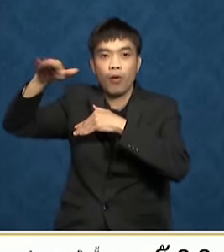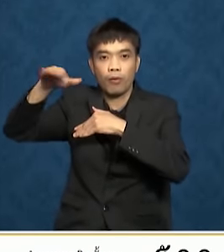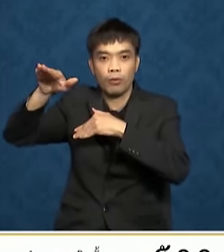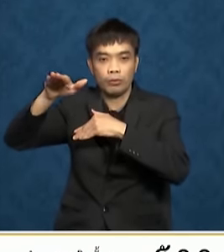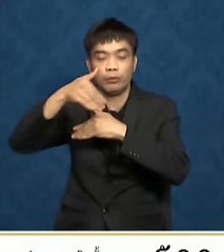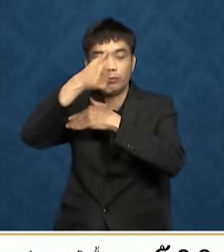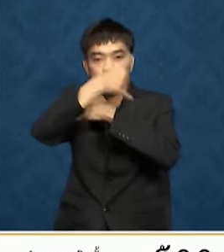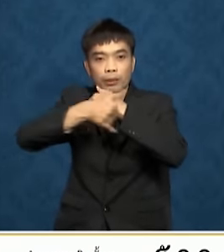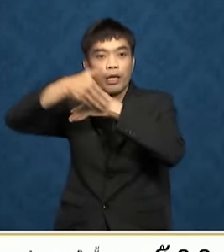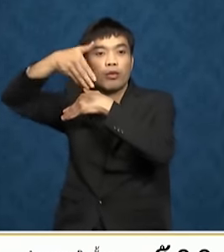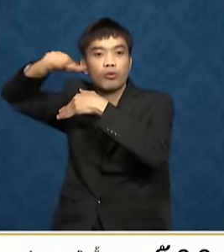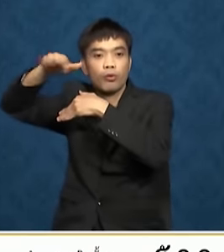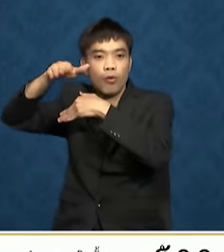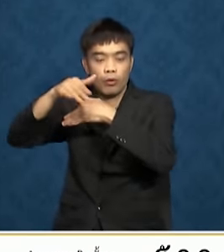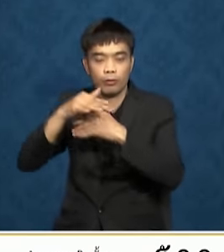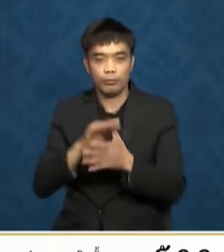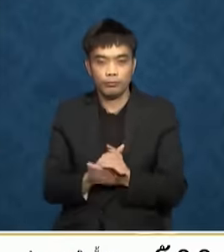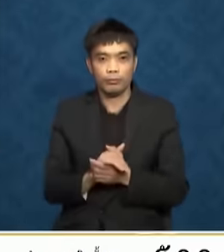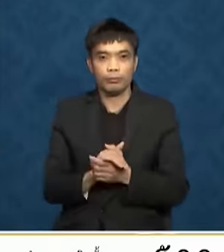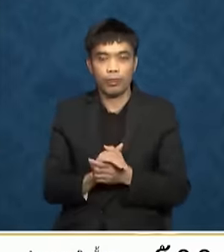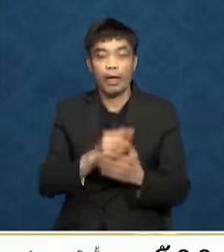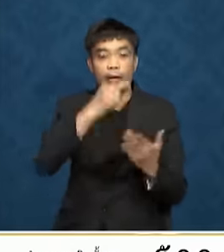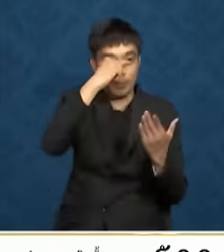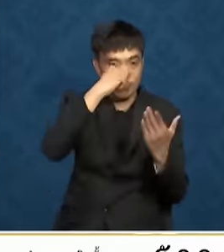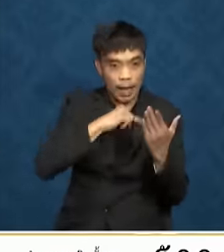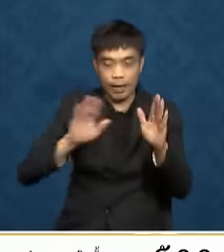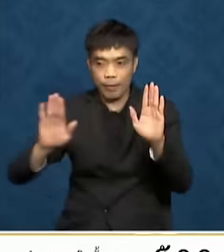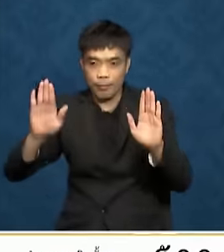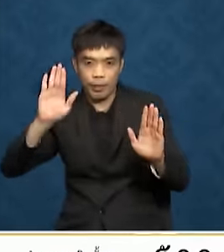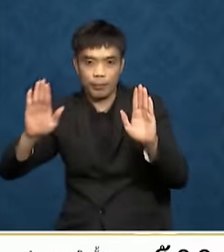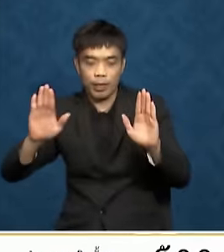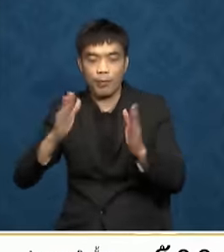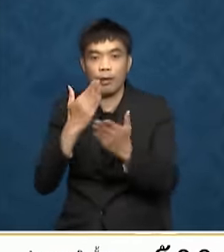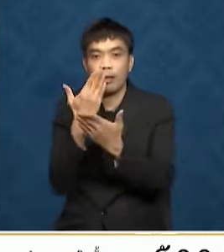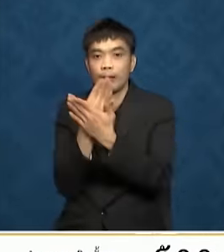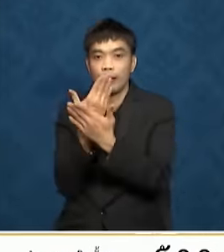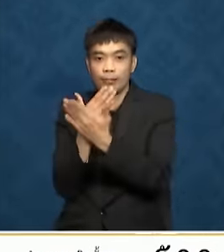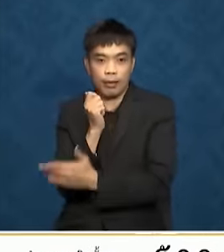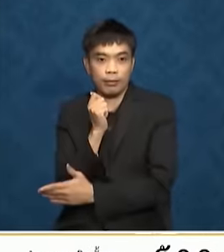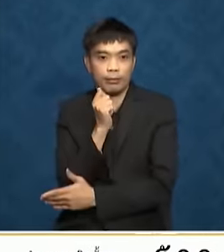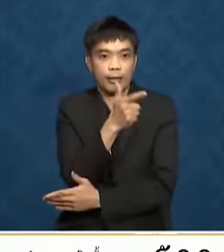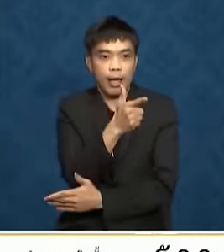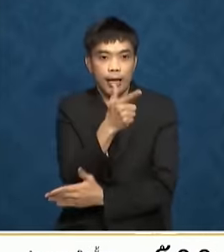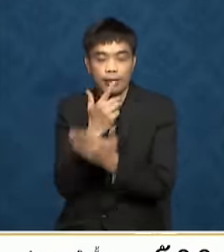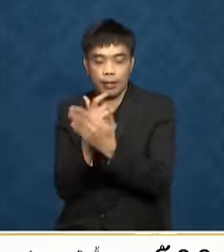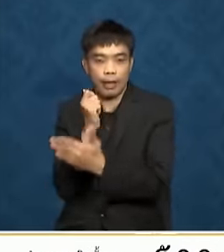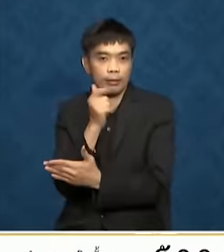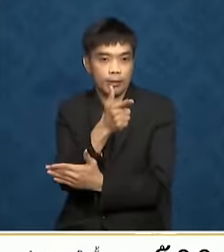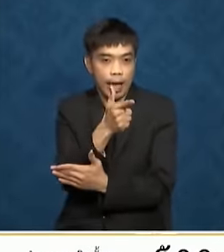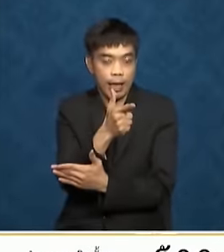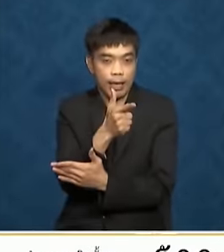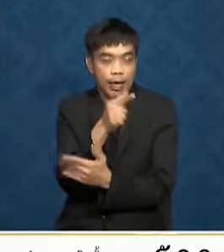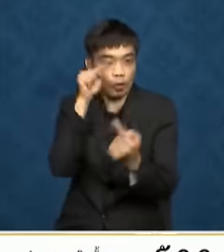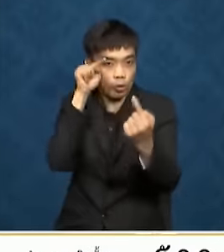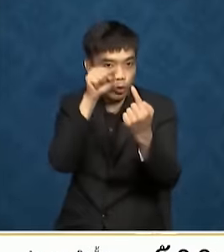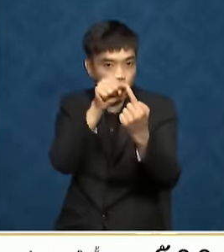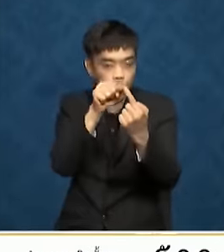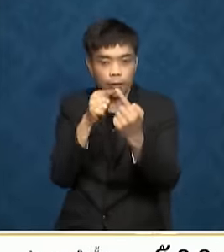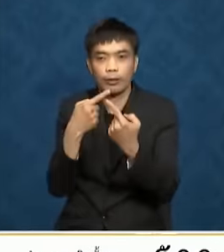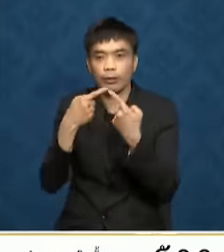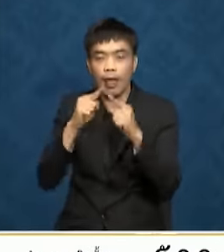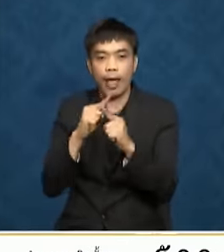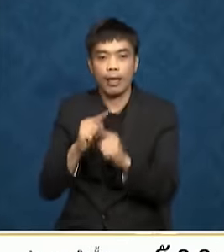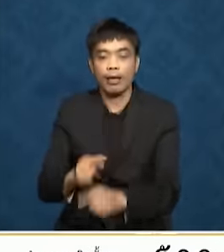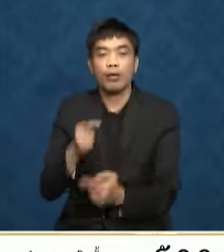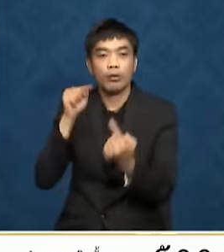อื่นเราเน้นเรื่องเกี่ยวกับรายจ่ายอย่างเดียวครับเราไม่ค่อยได้เน้นเรื่องเกี่ยวกับรายได้เราไม่ค่อยได้เน้นเรื่อง